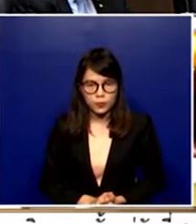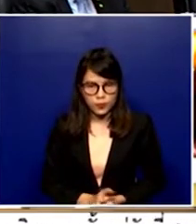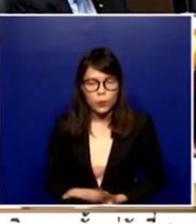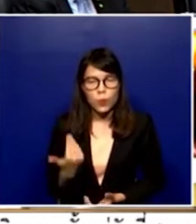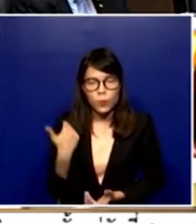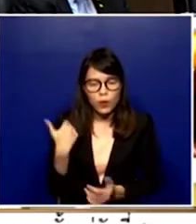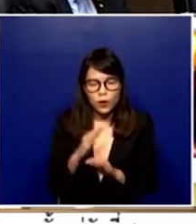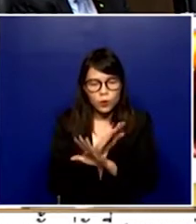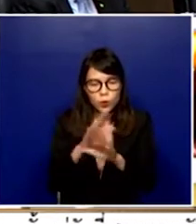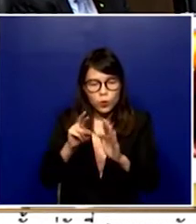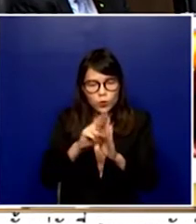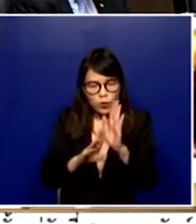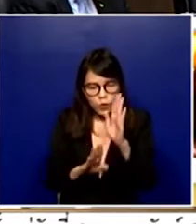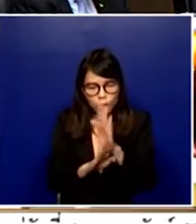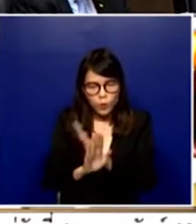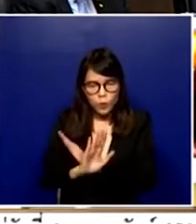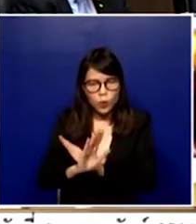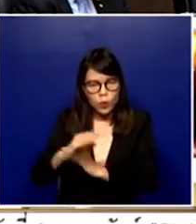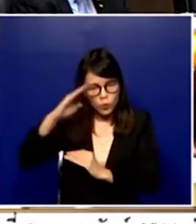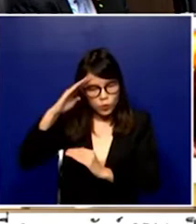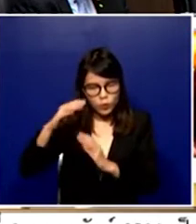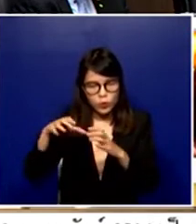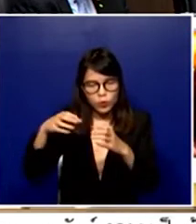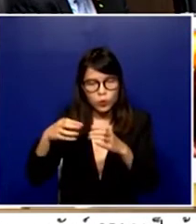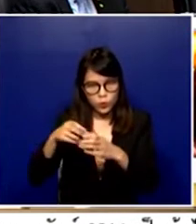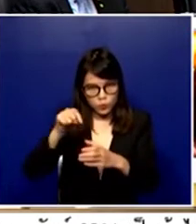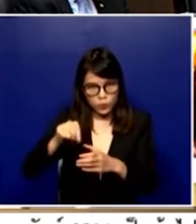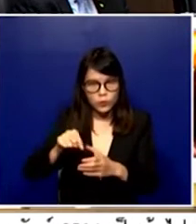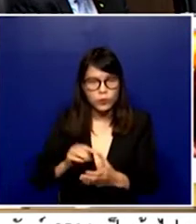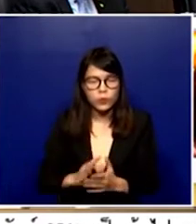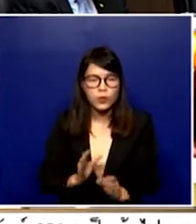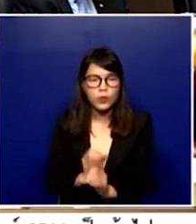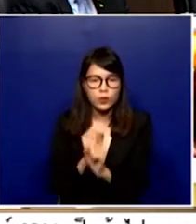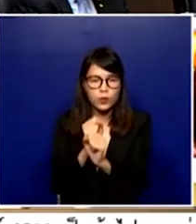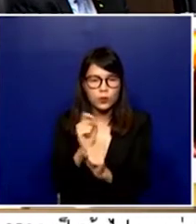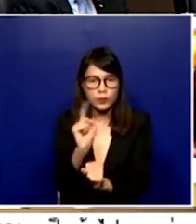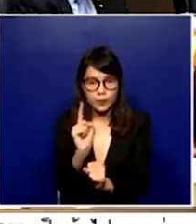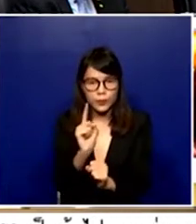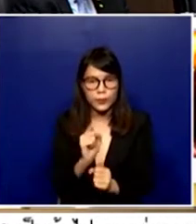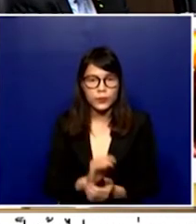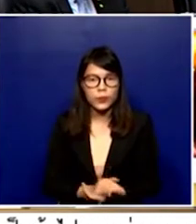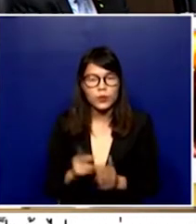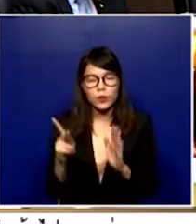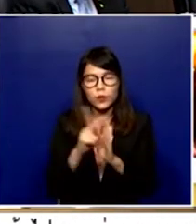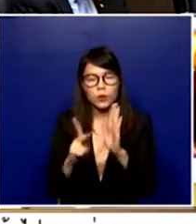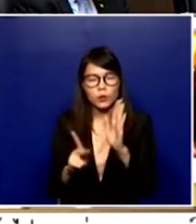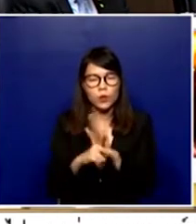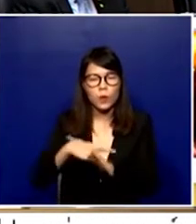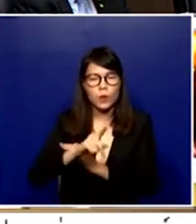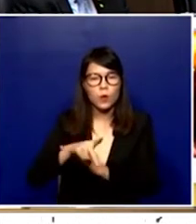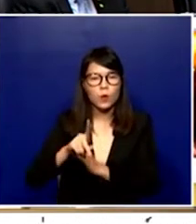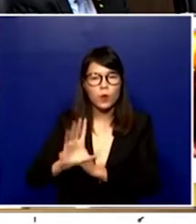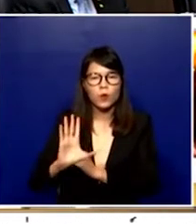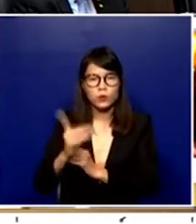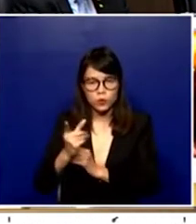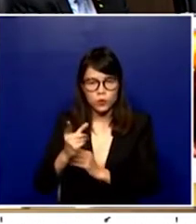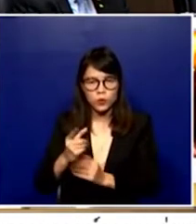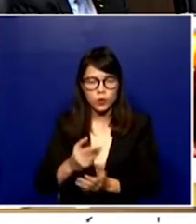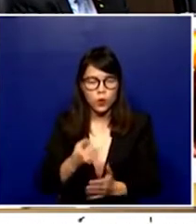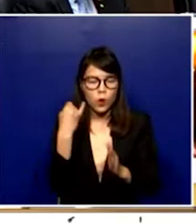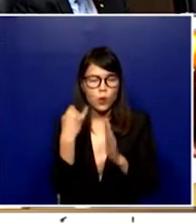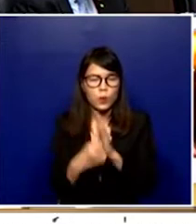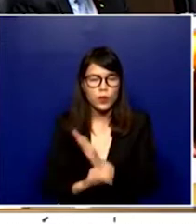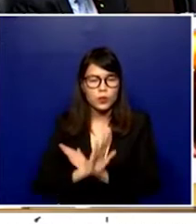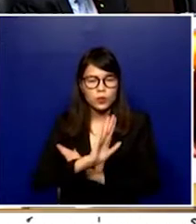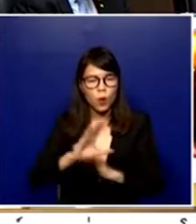การยกเว้นตามระเบี์ricaองทัพสรุป้ว กดหมายป illustrationความผดของคน